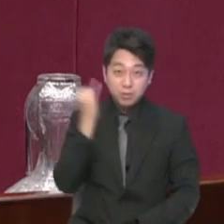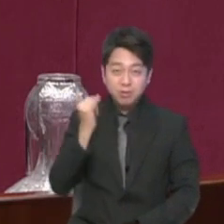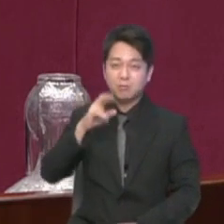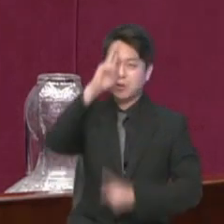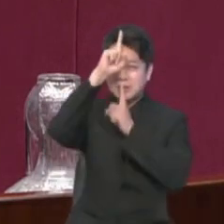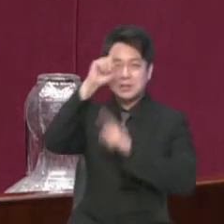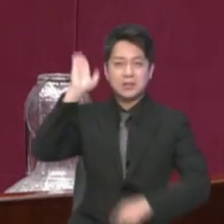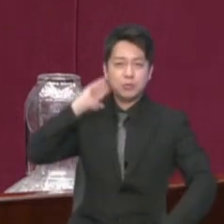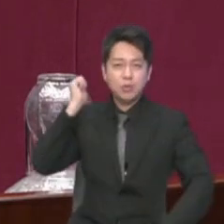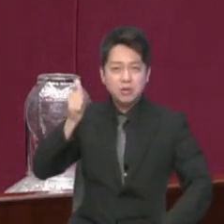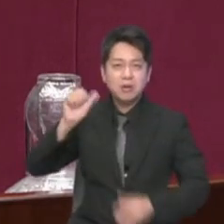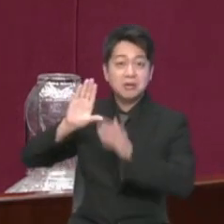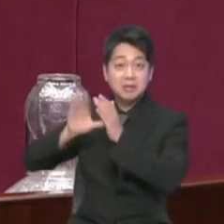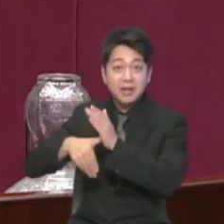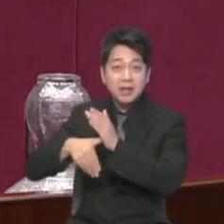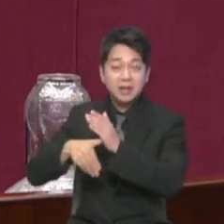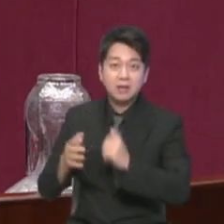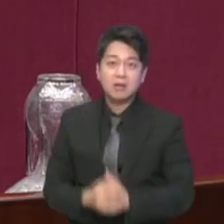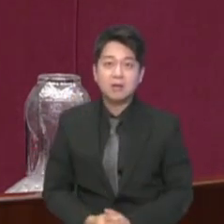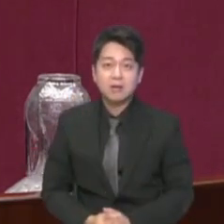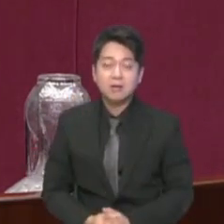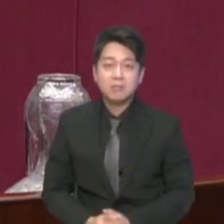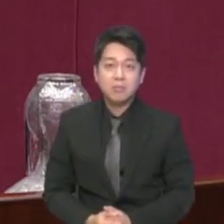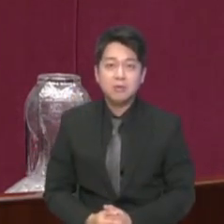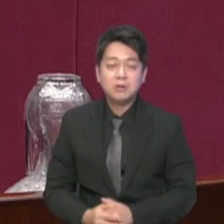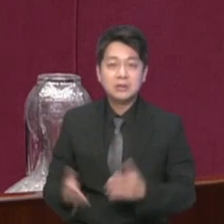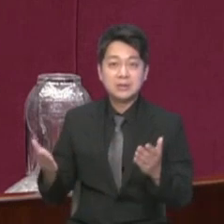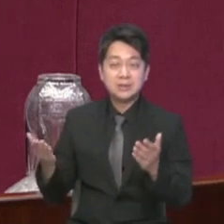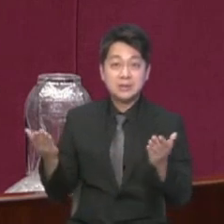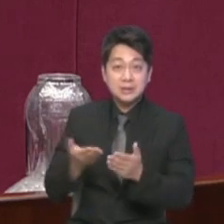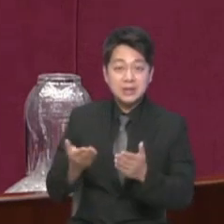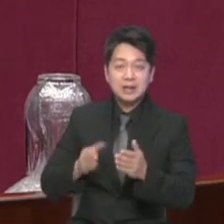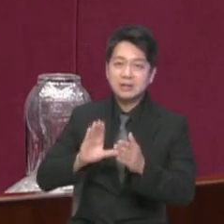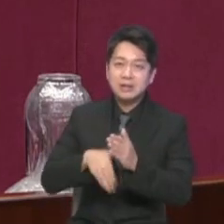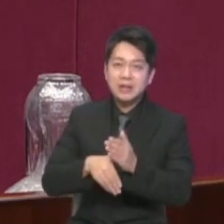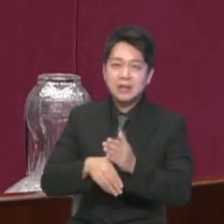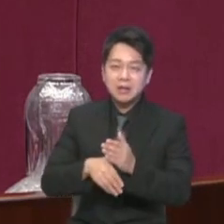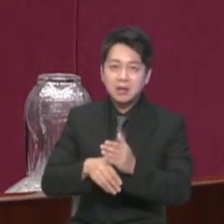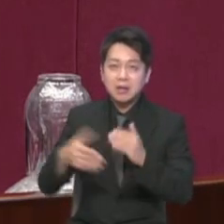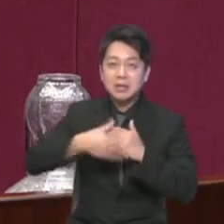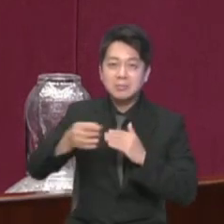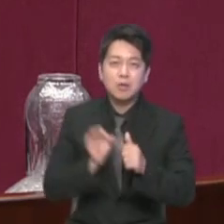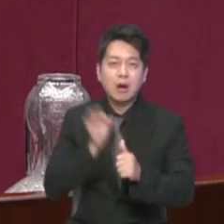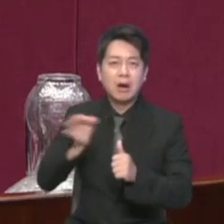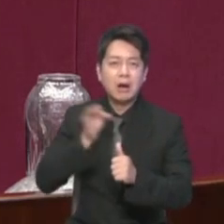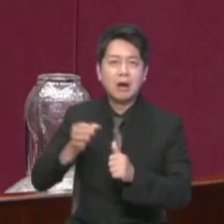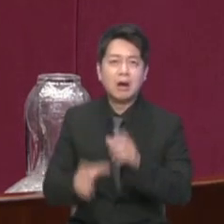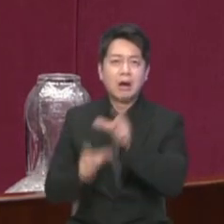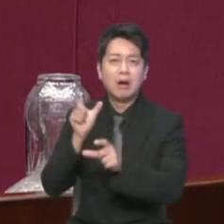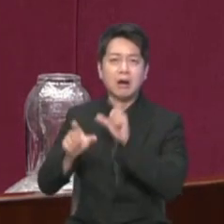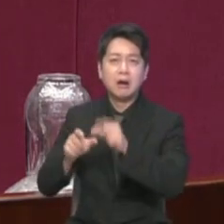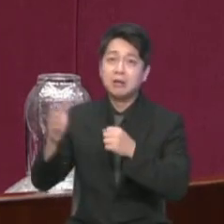월 2천만 원의 영업이익을 벌어서 1,500만 원을 공장 임대료로 내다가 결국 사업을 접었습니다.